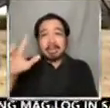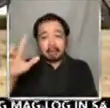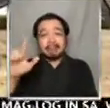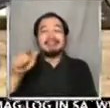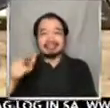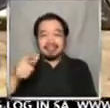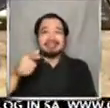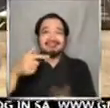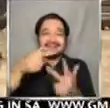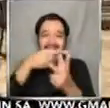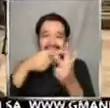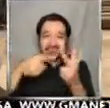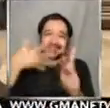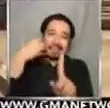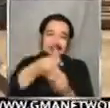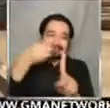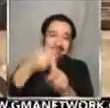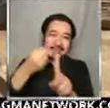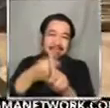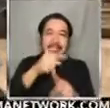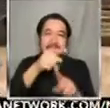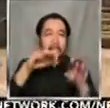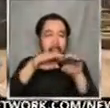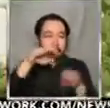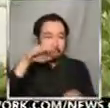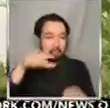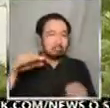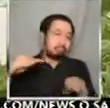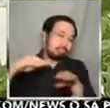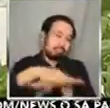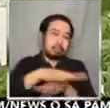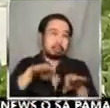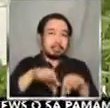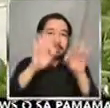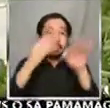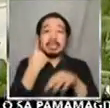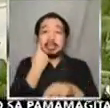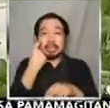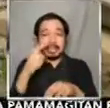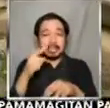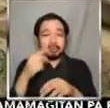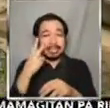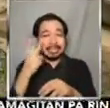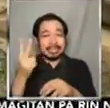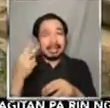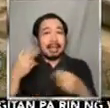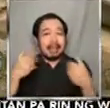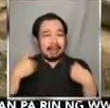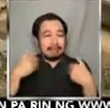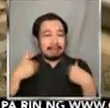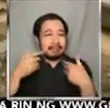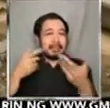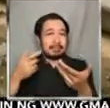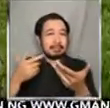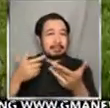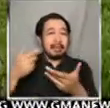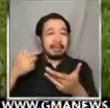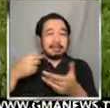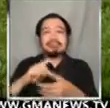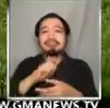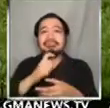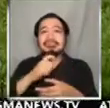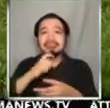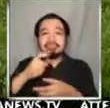naapektuhan. Kanina, inabutan pa ng GMA News ang kontraktista na nagsasagawa ng sheet piling o nagbabaon ng bakal na